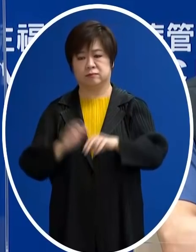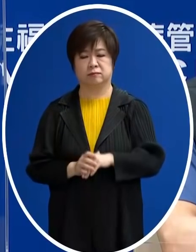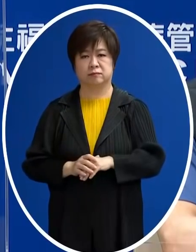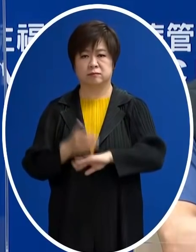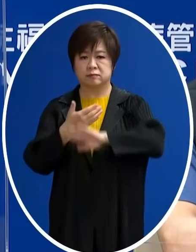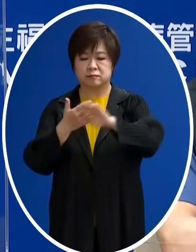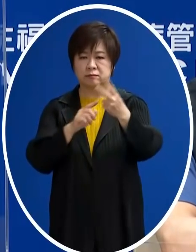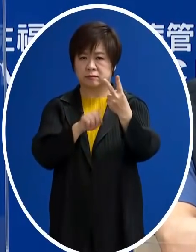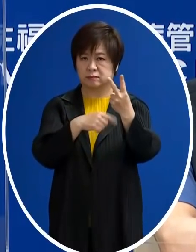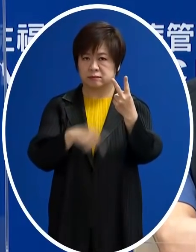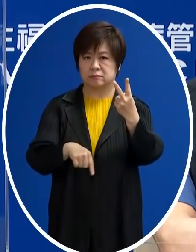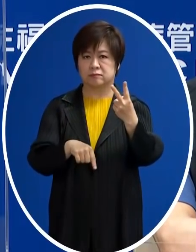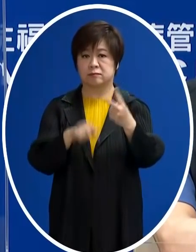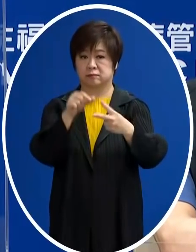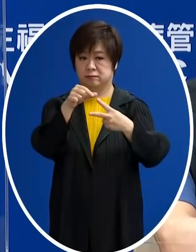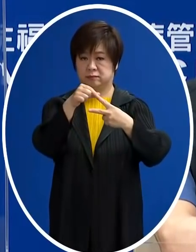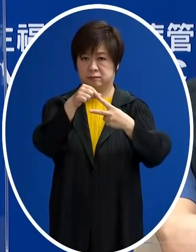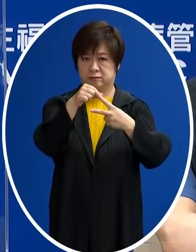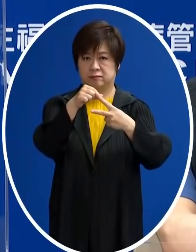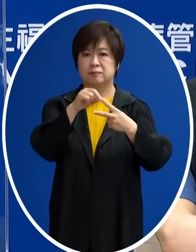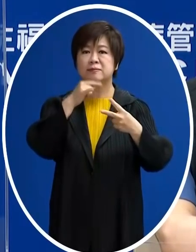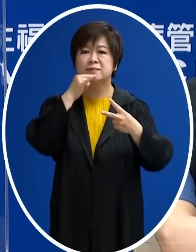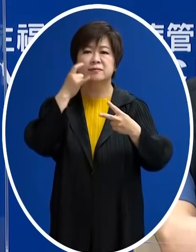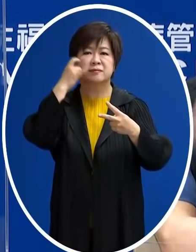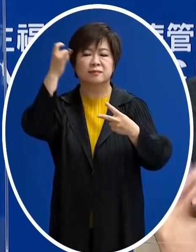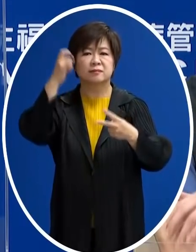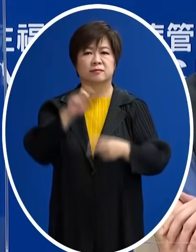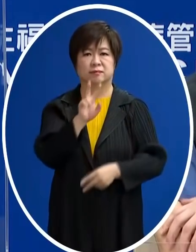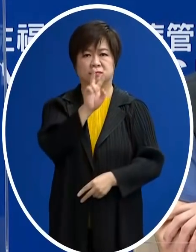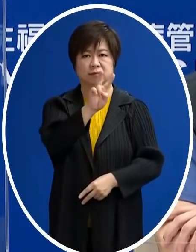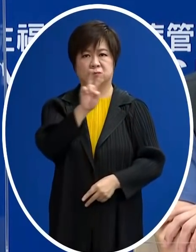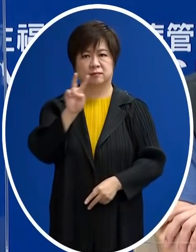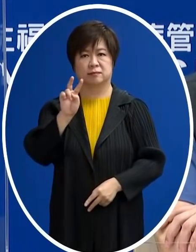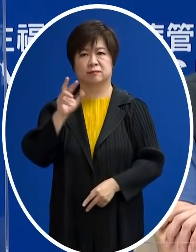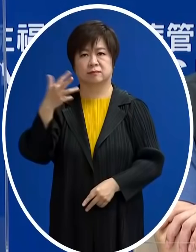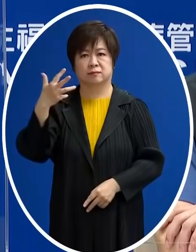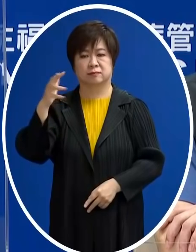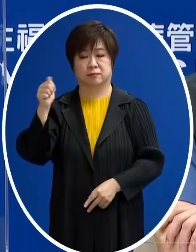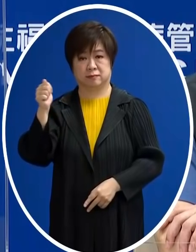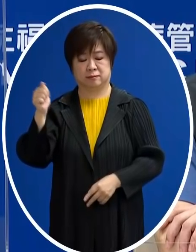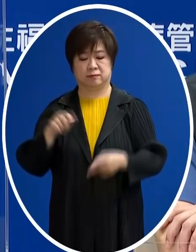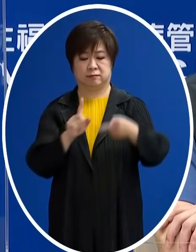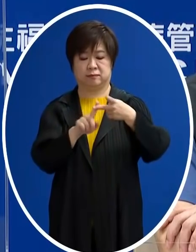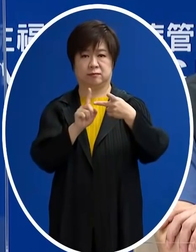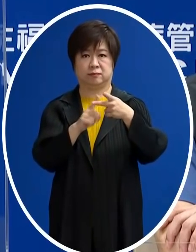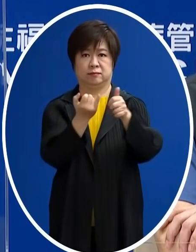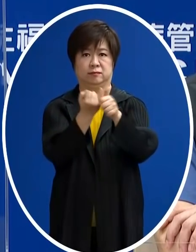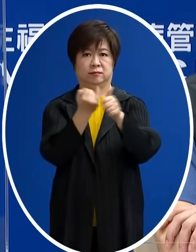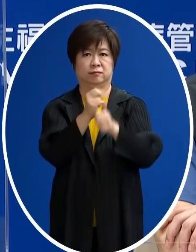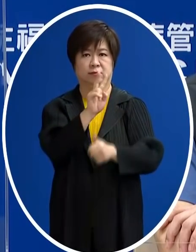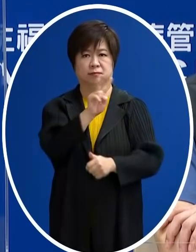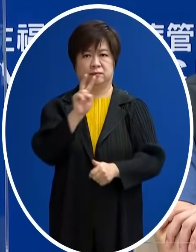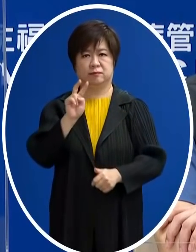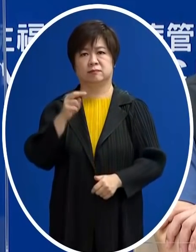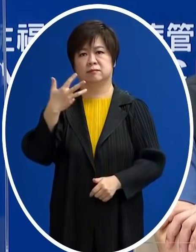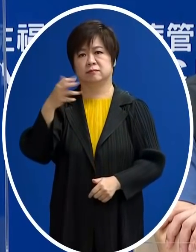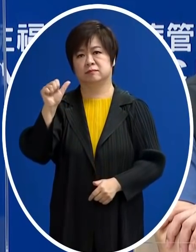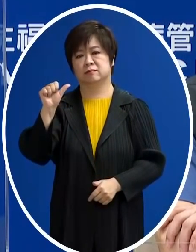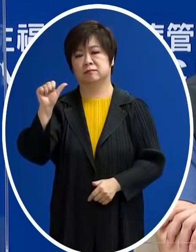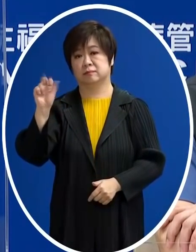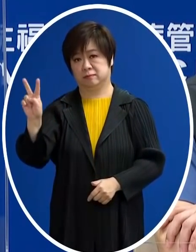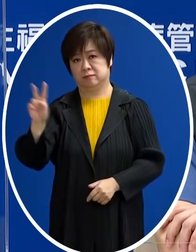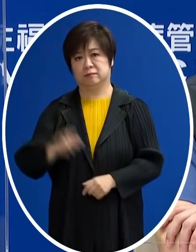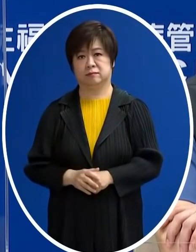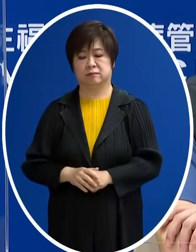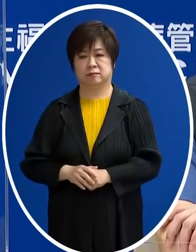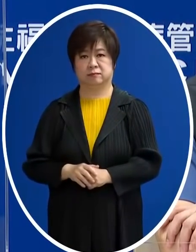有2位哈，一位是他这个姨婆哈22850。一位是舅公22852，那从